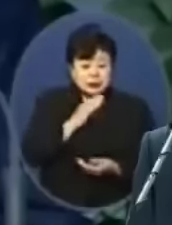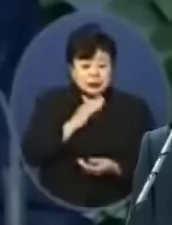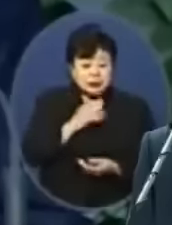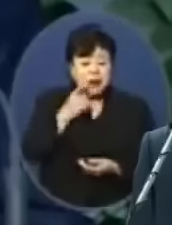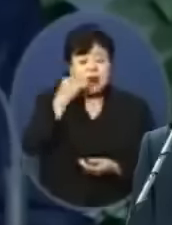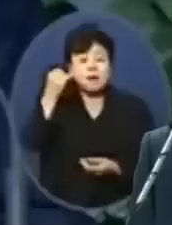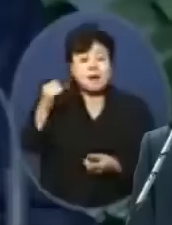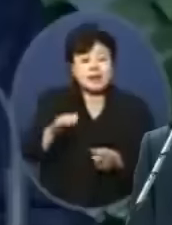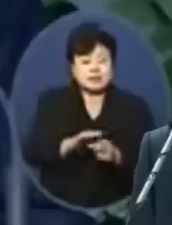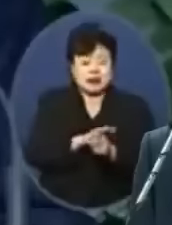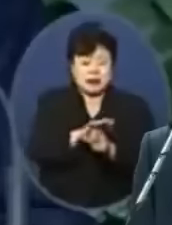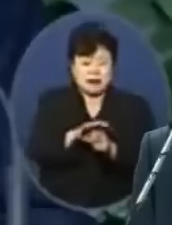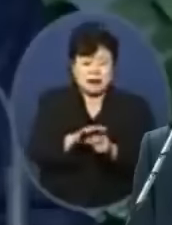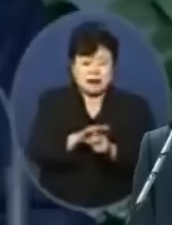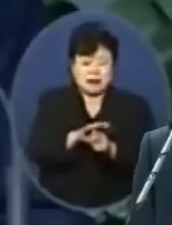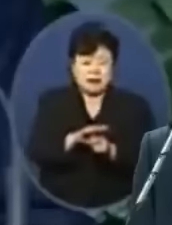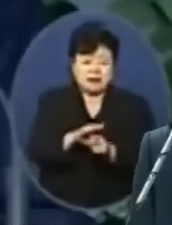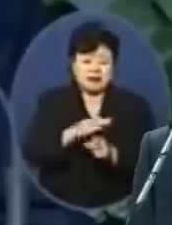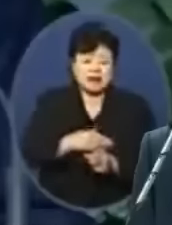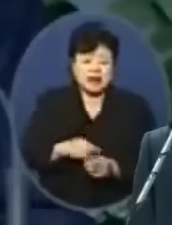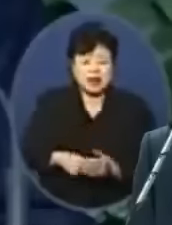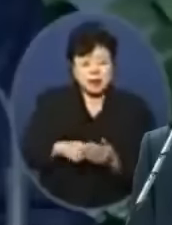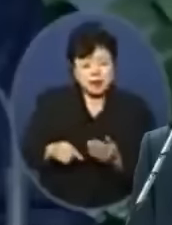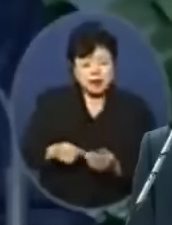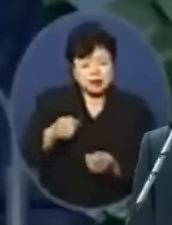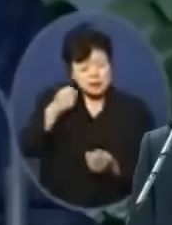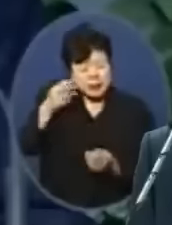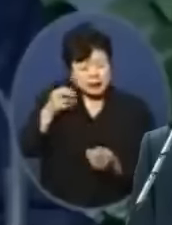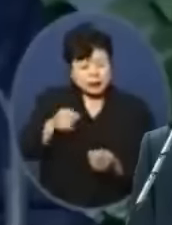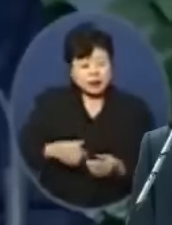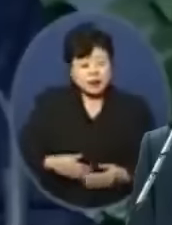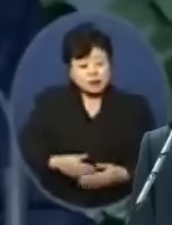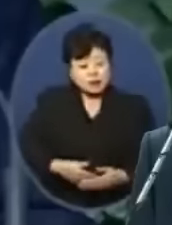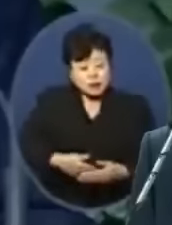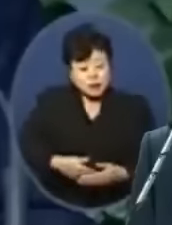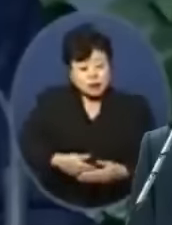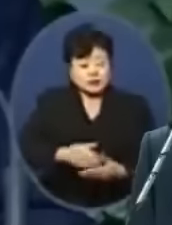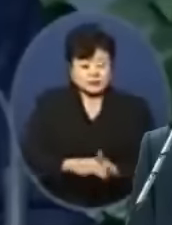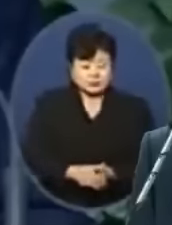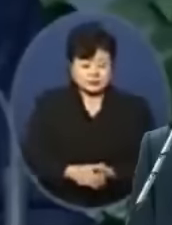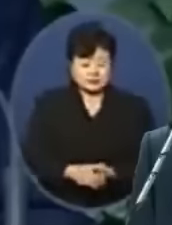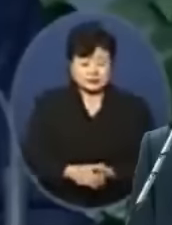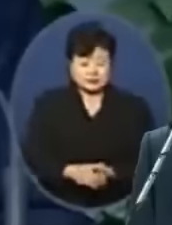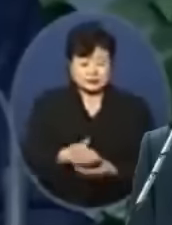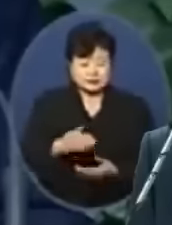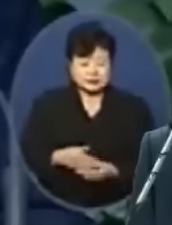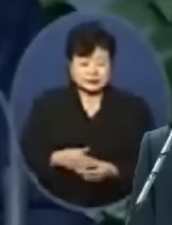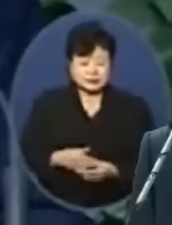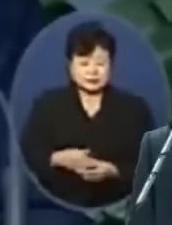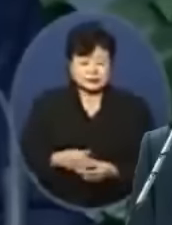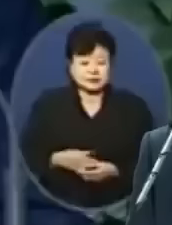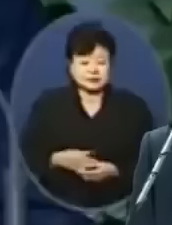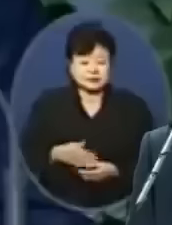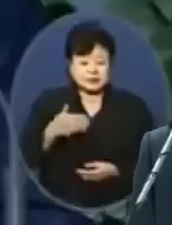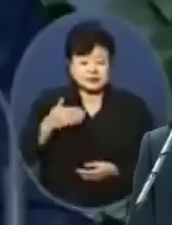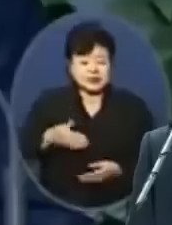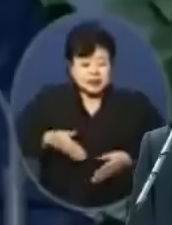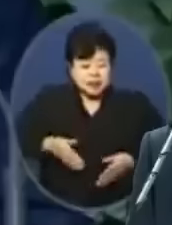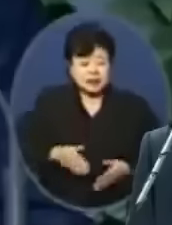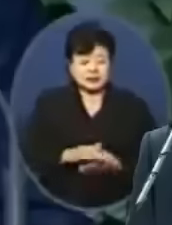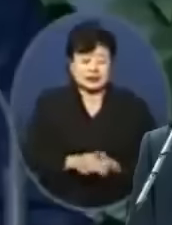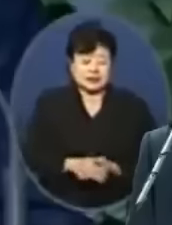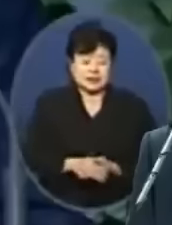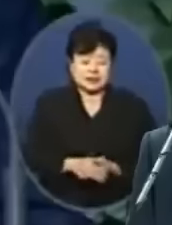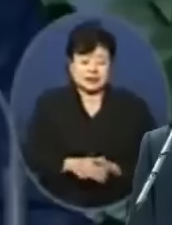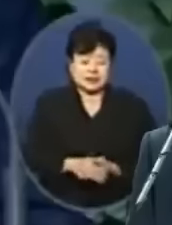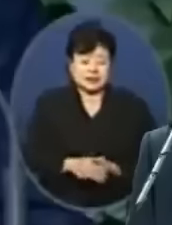사랑이고 어머니는 나를 뱃속에서 8달 동안 품고 댕기고 나흘째 목숨을 걸고 나와서